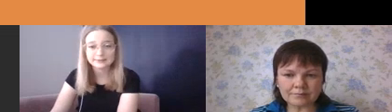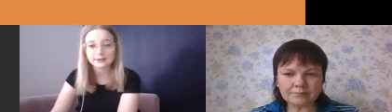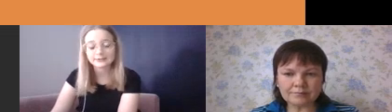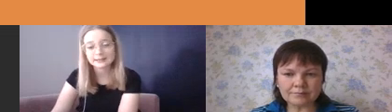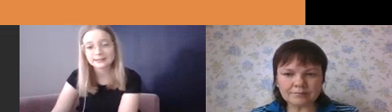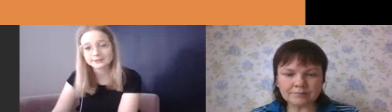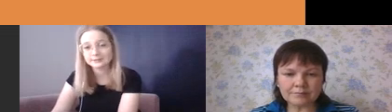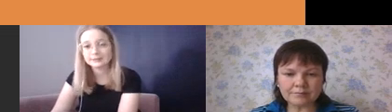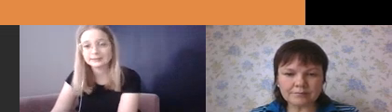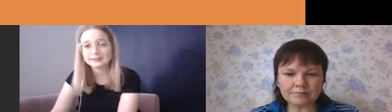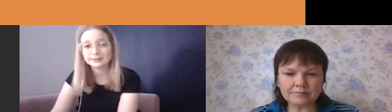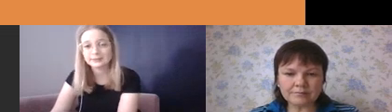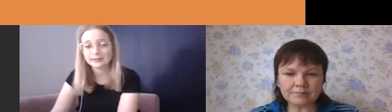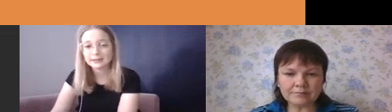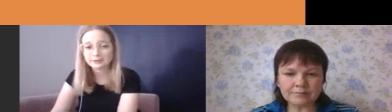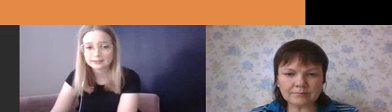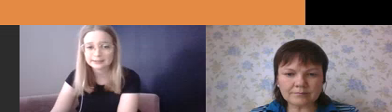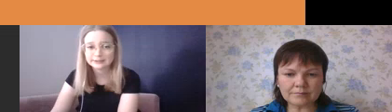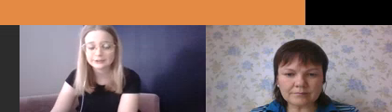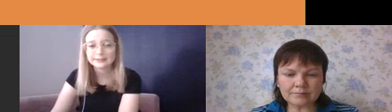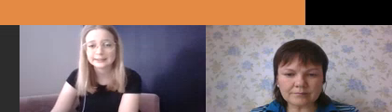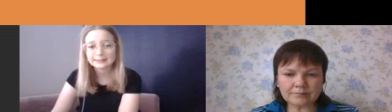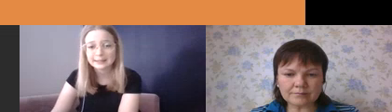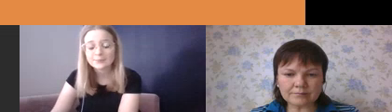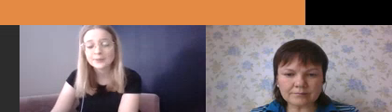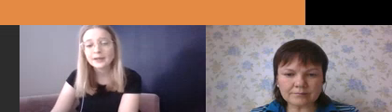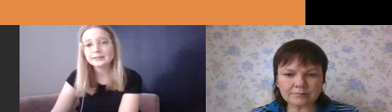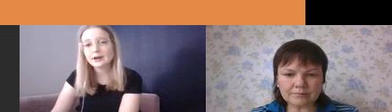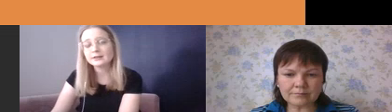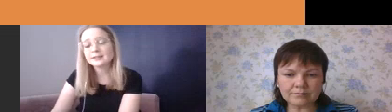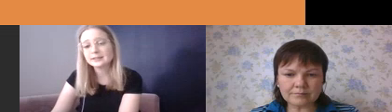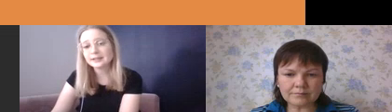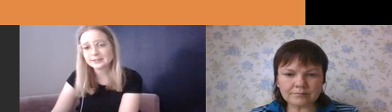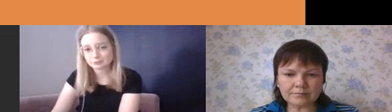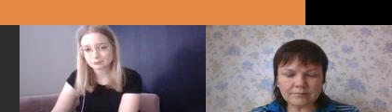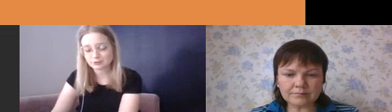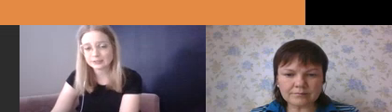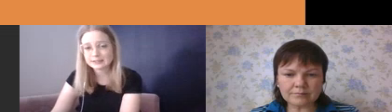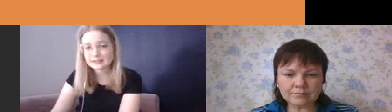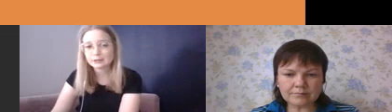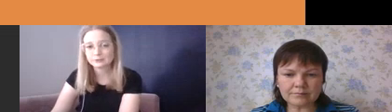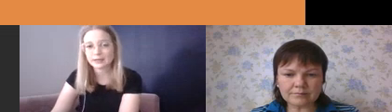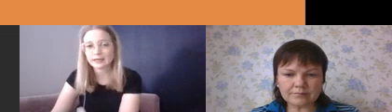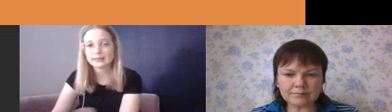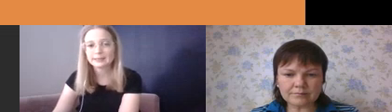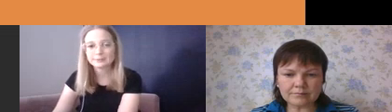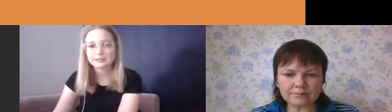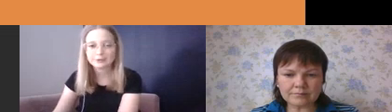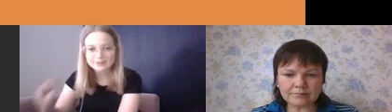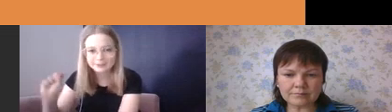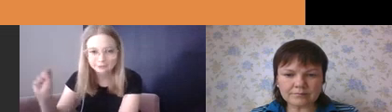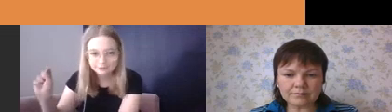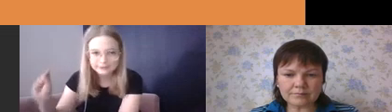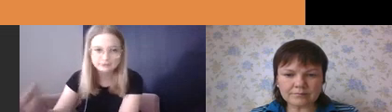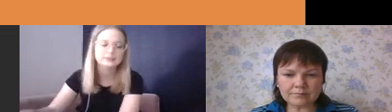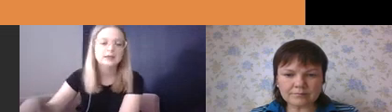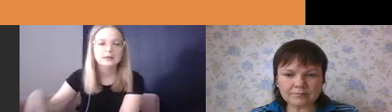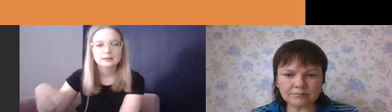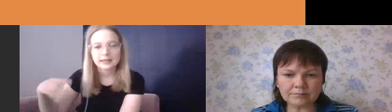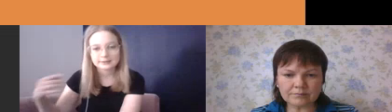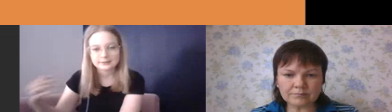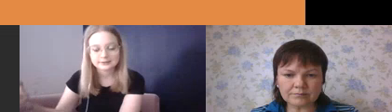14, 15, aga selle aastal meil tõesti oli väga keeruline need tööandjaid leida ja Siivi keskus on lisanud täpsema otsingu